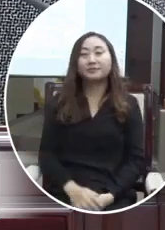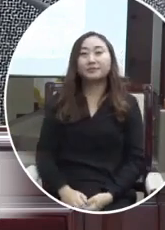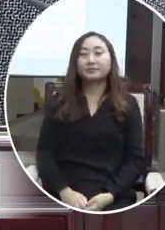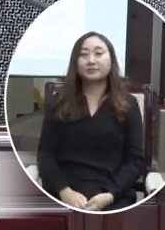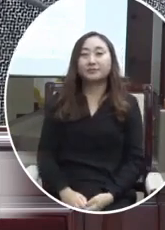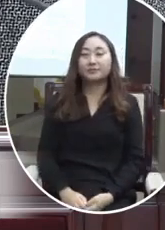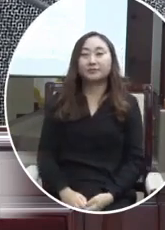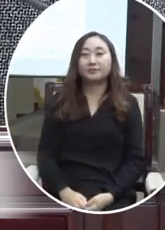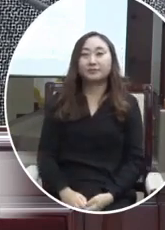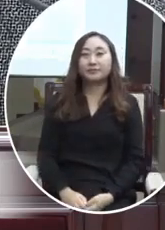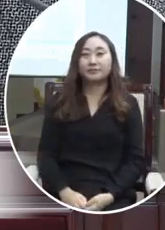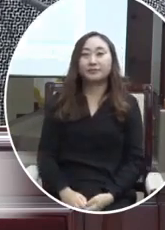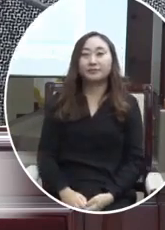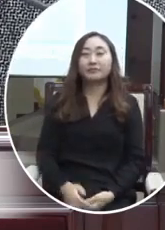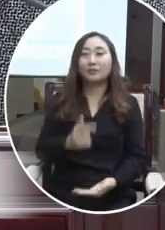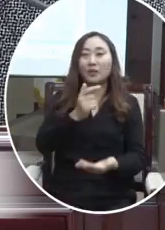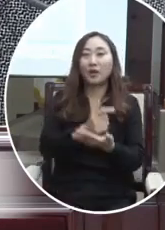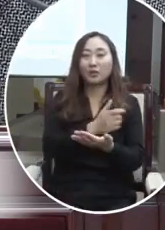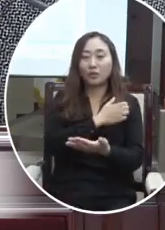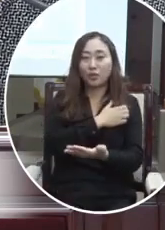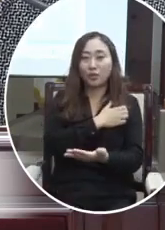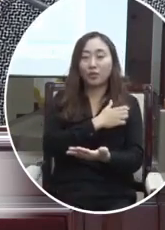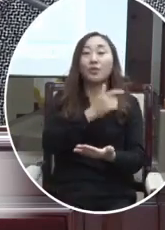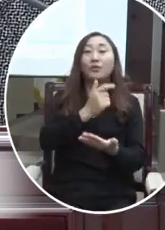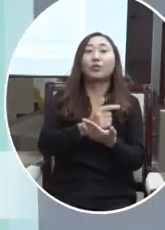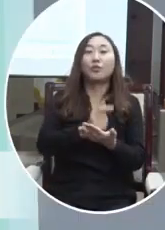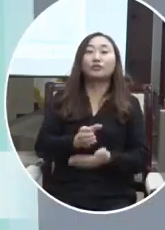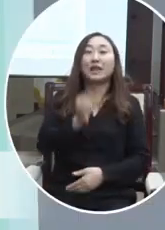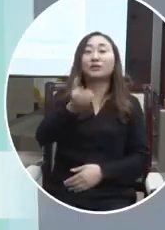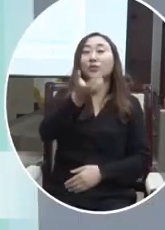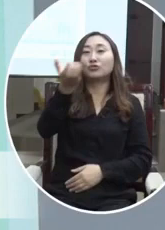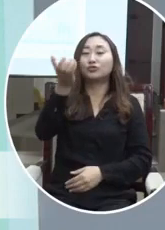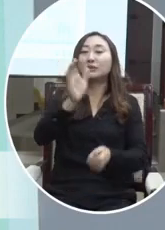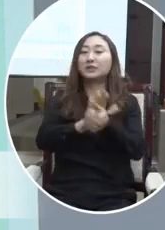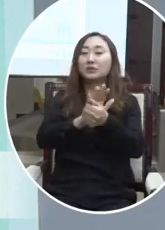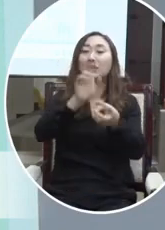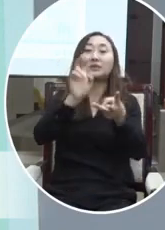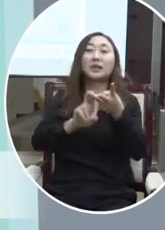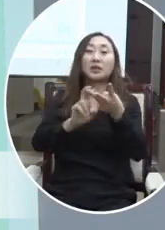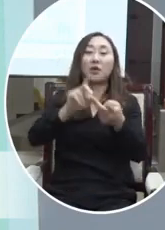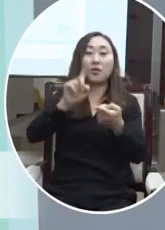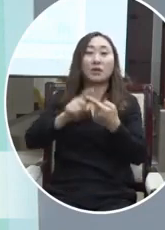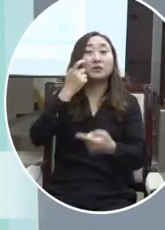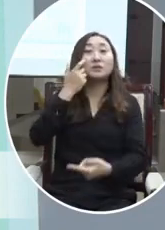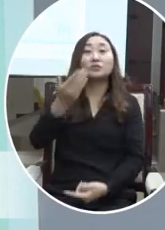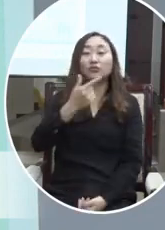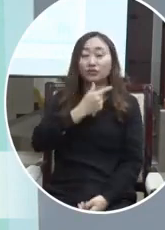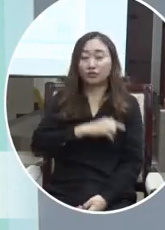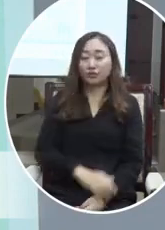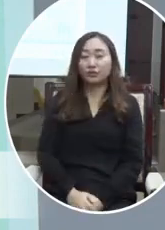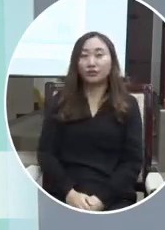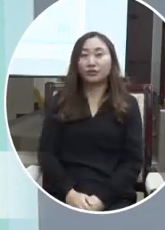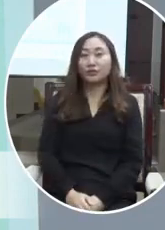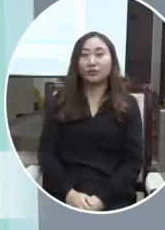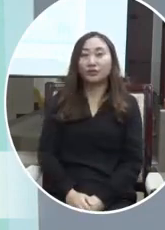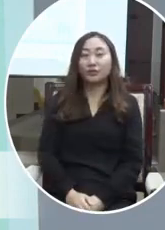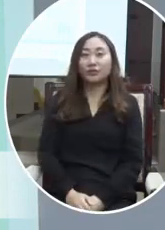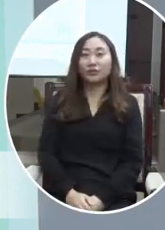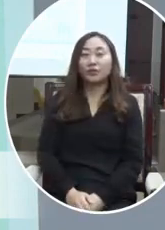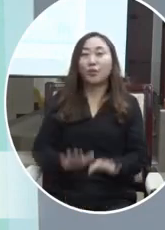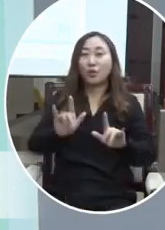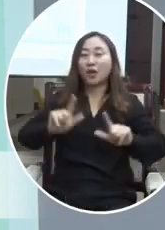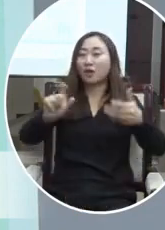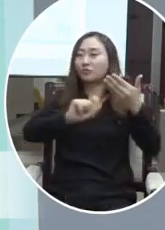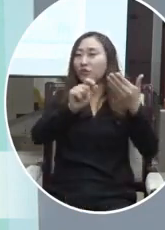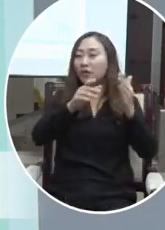생각합니다. 다음으로 노원구 탄소중립 지원센터 관련 질문을 드리겠습니다. 올해 9월 우리구